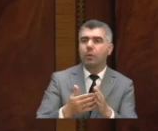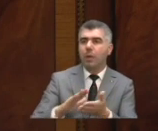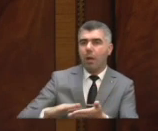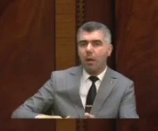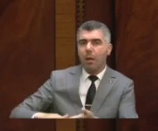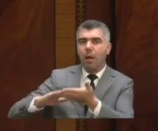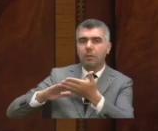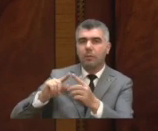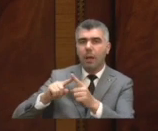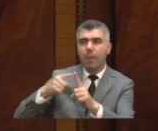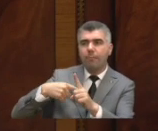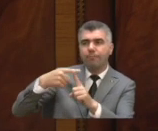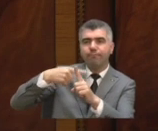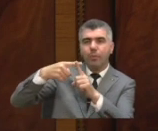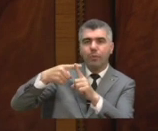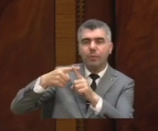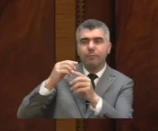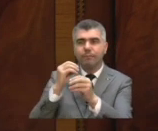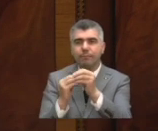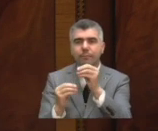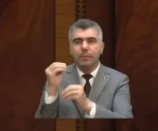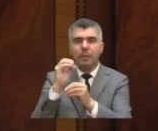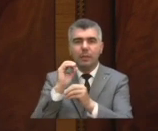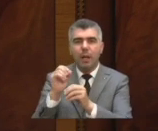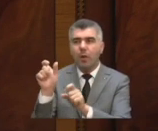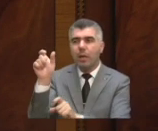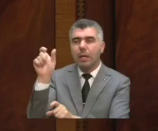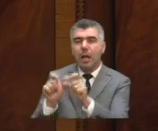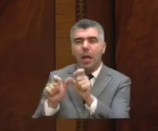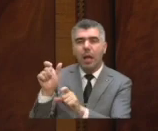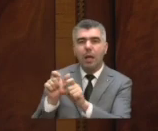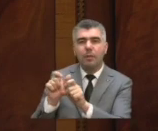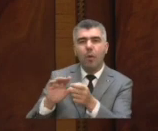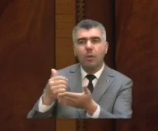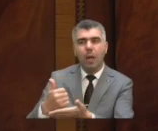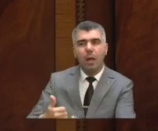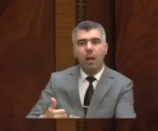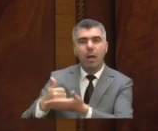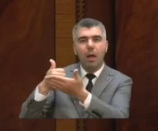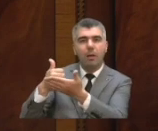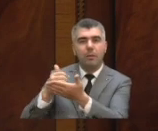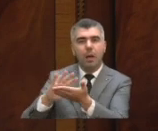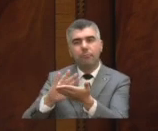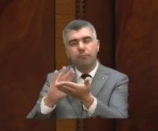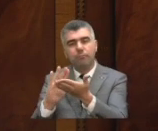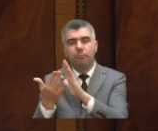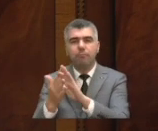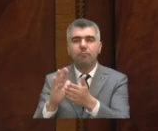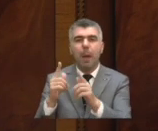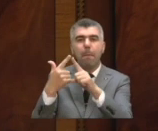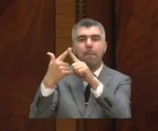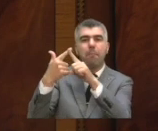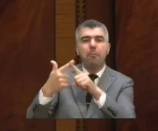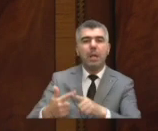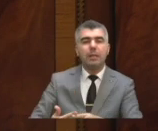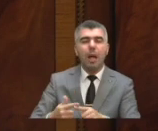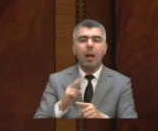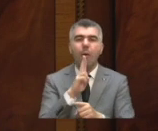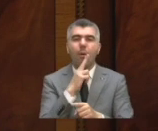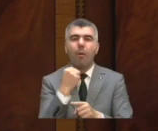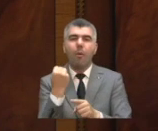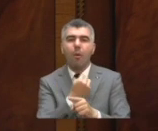التضخم والحفاظ على القدره الشرائيه للمواطنين كلفت ميزانيه الدوله غلافا